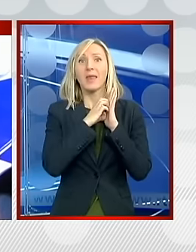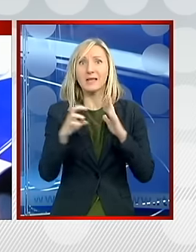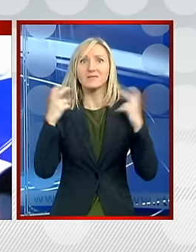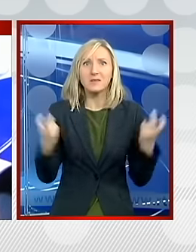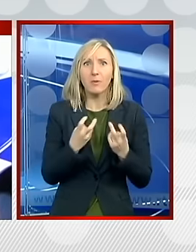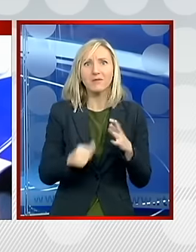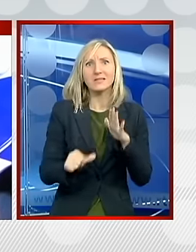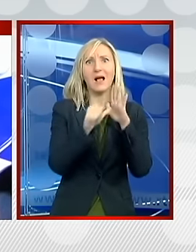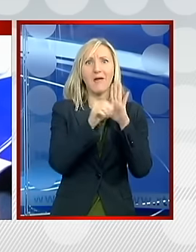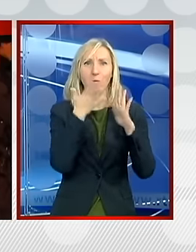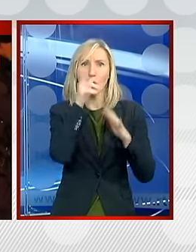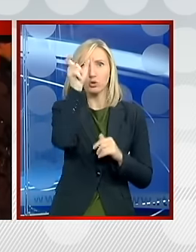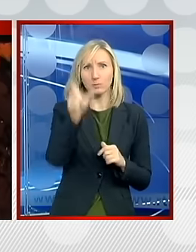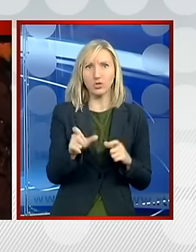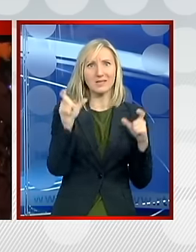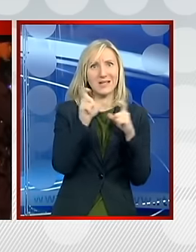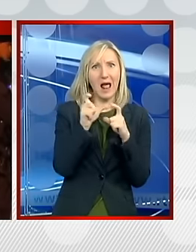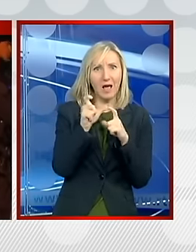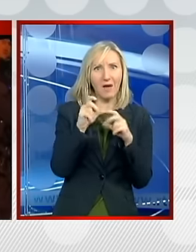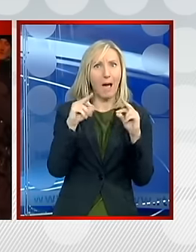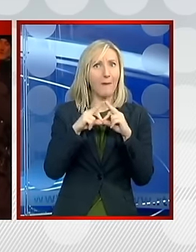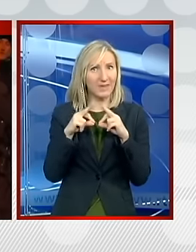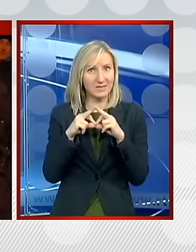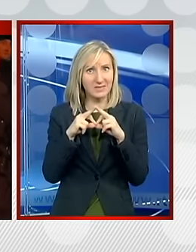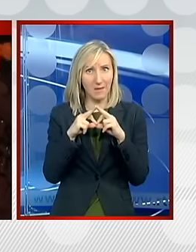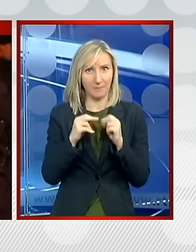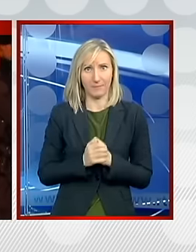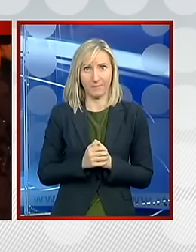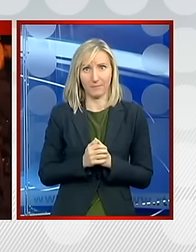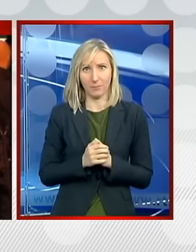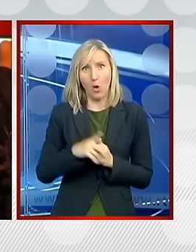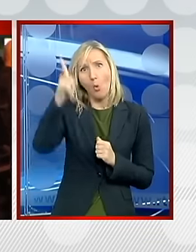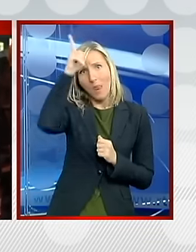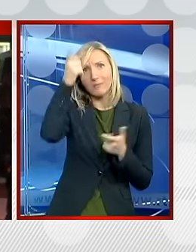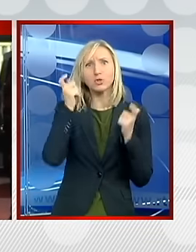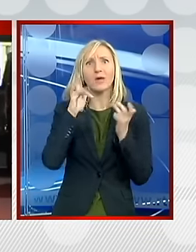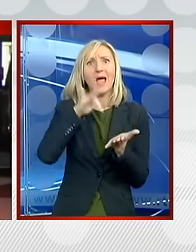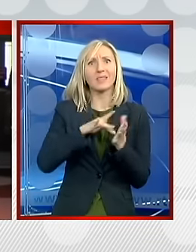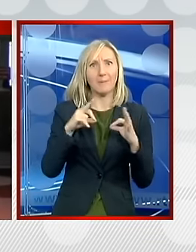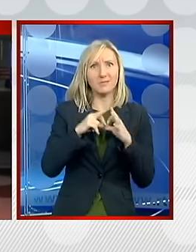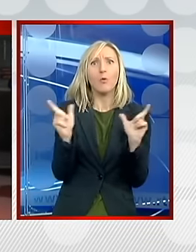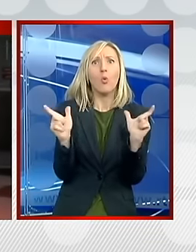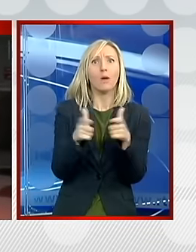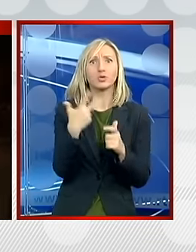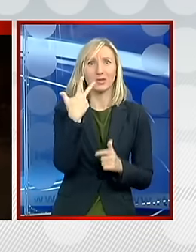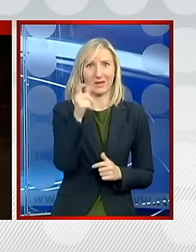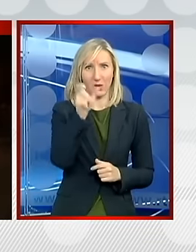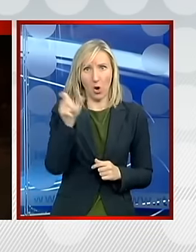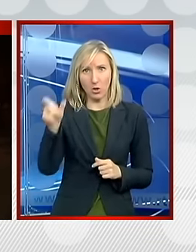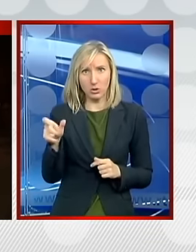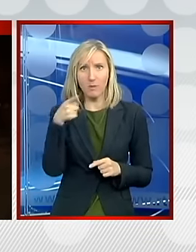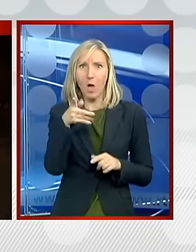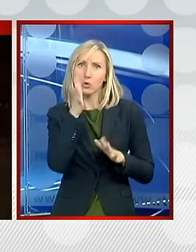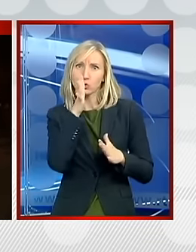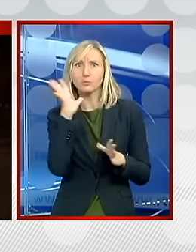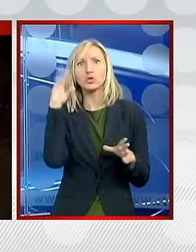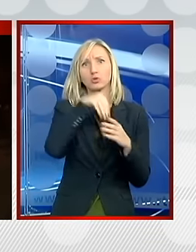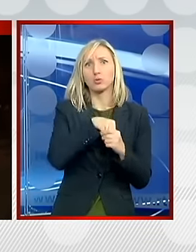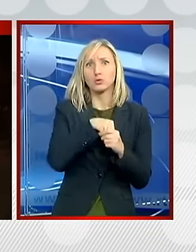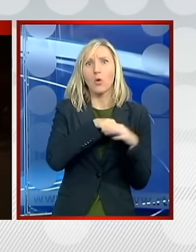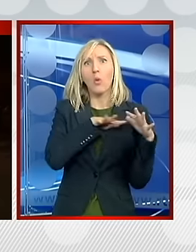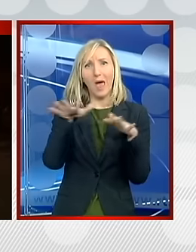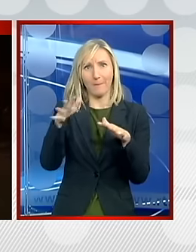glavnim osumnjičenim Salahom Abdeslamom. U Alsdorfu u Nemačkoj uhapšene su tri osobe osumnjičene da su umešane u